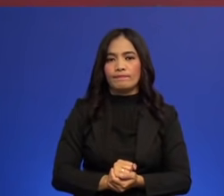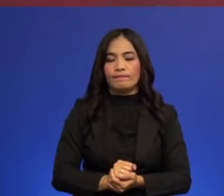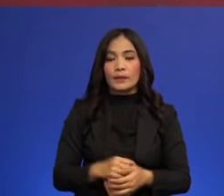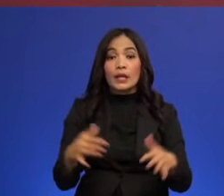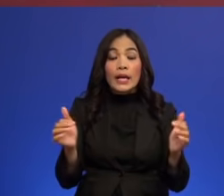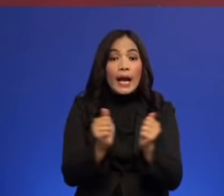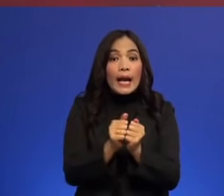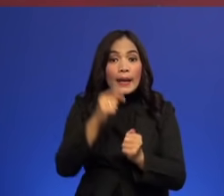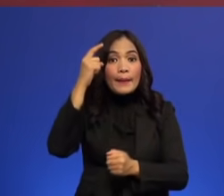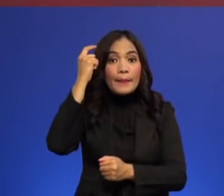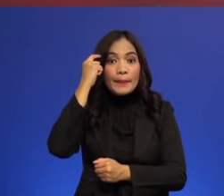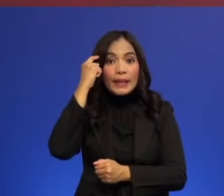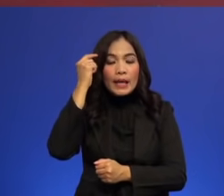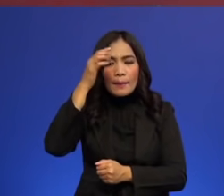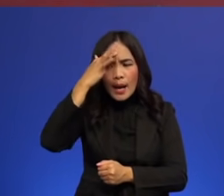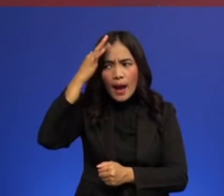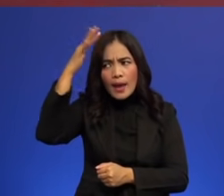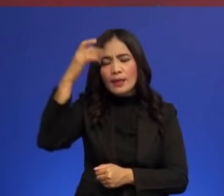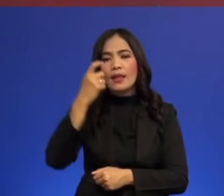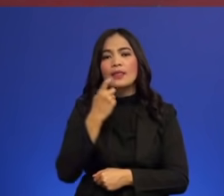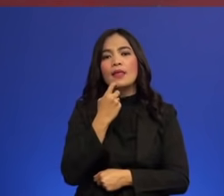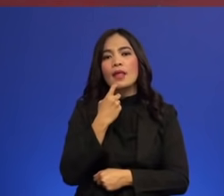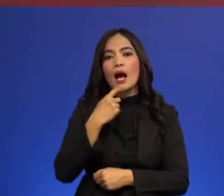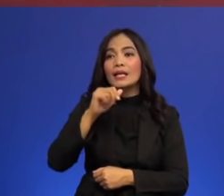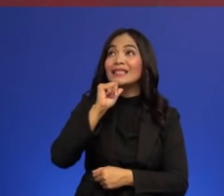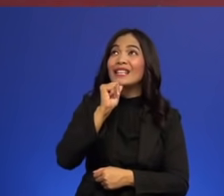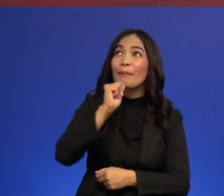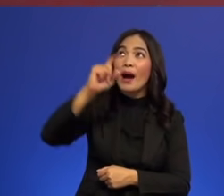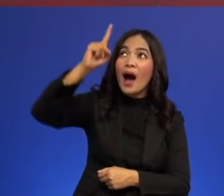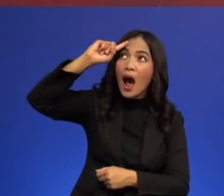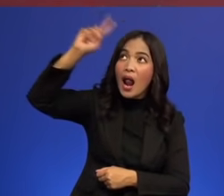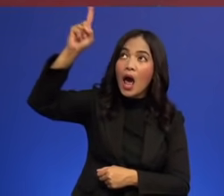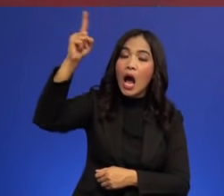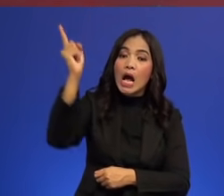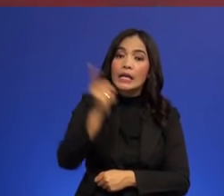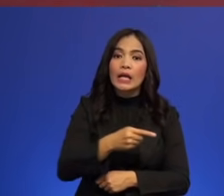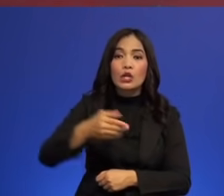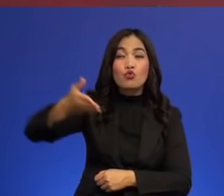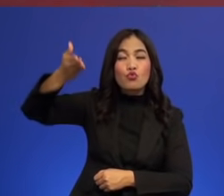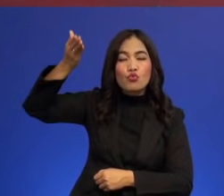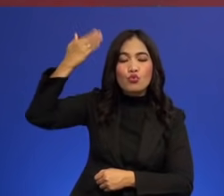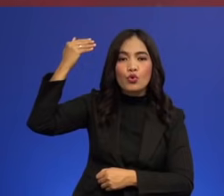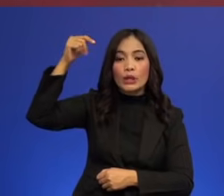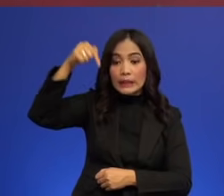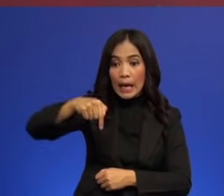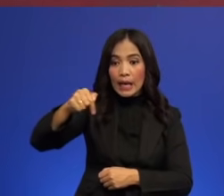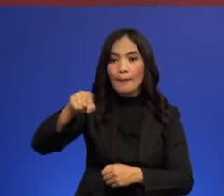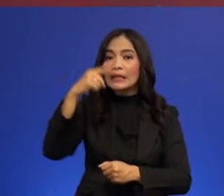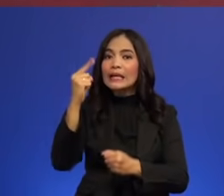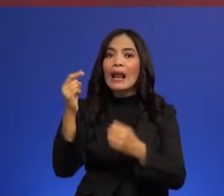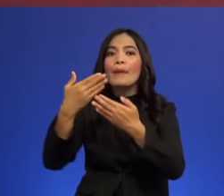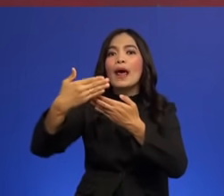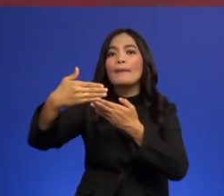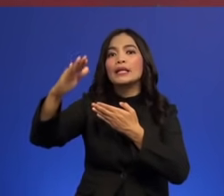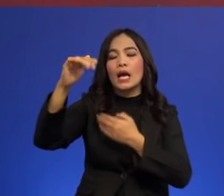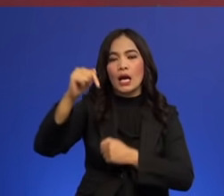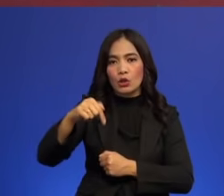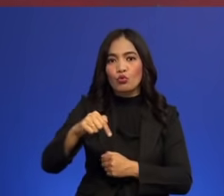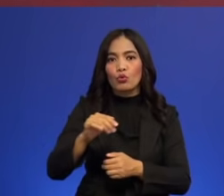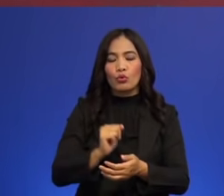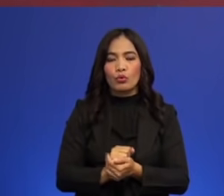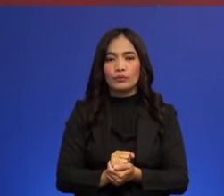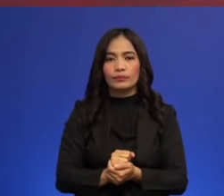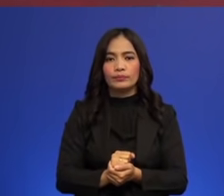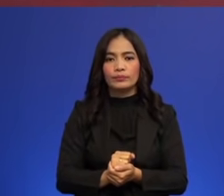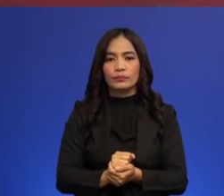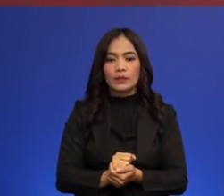Dengan menghayati keberadaan Allah yang dari kekal sampai kekal ini sudah ada. Hal